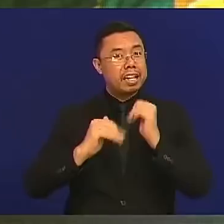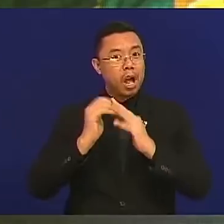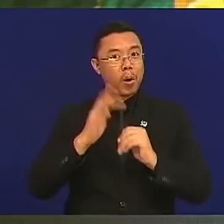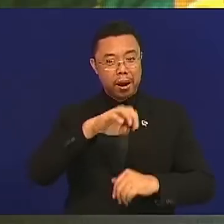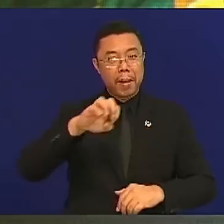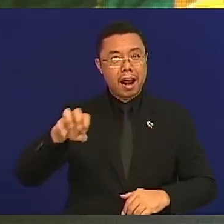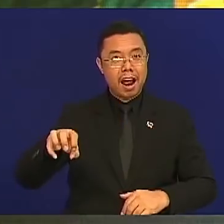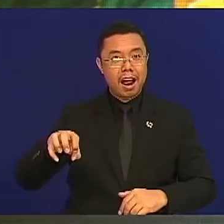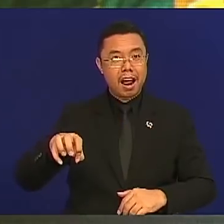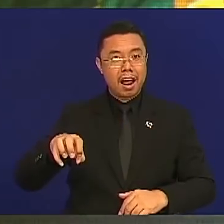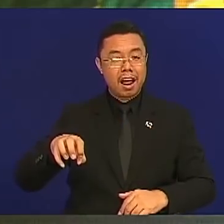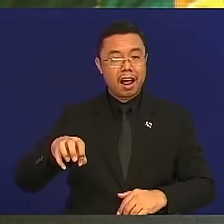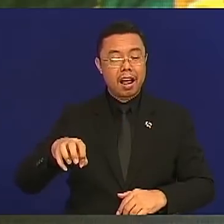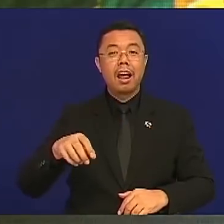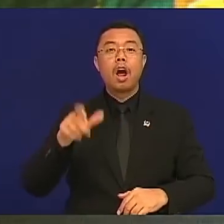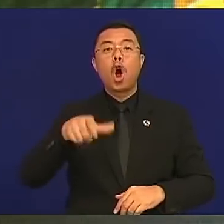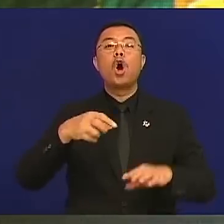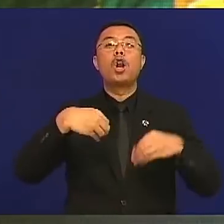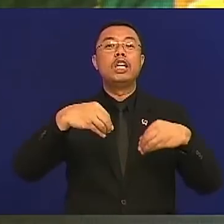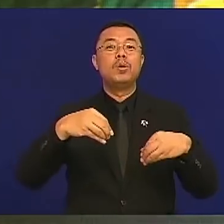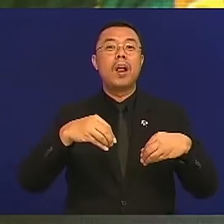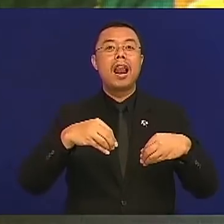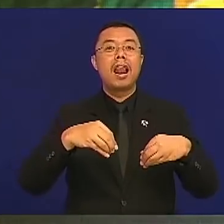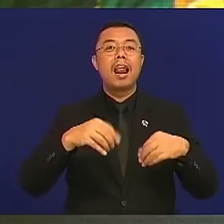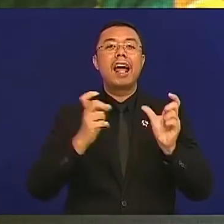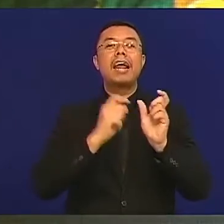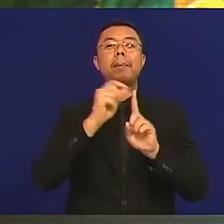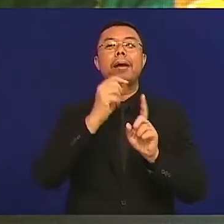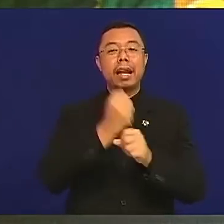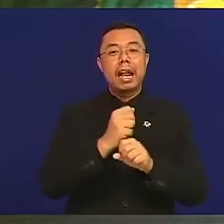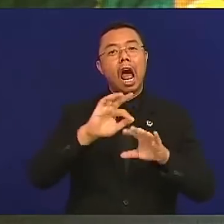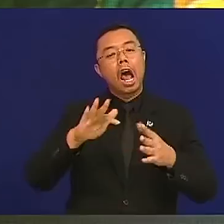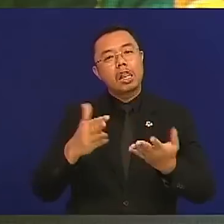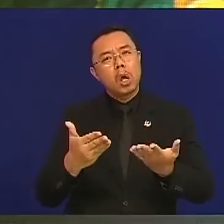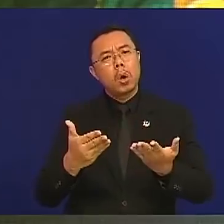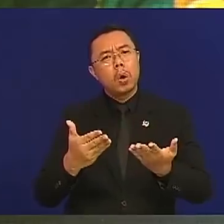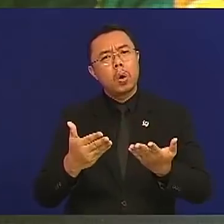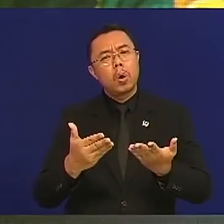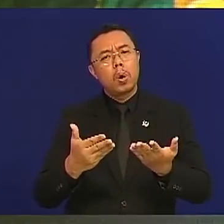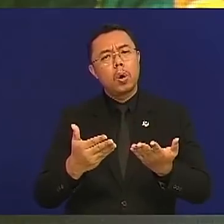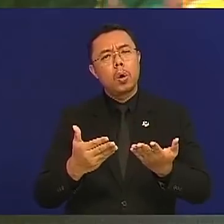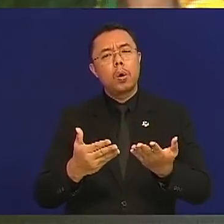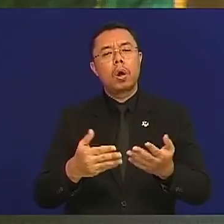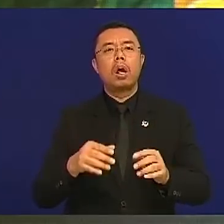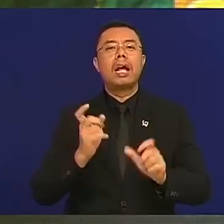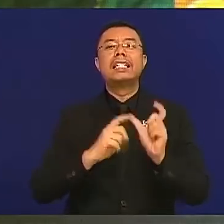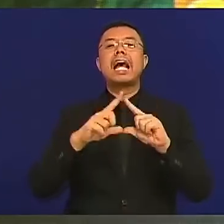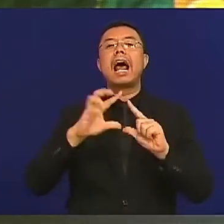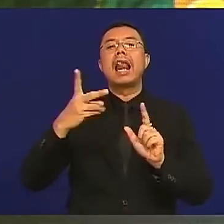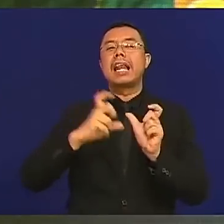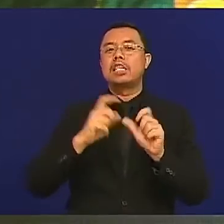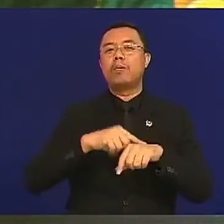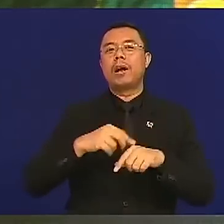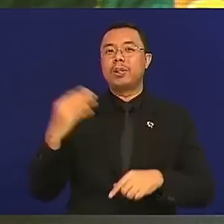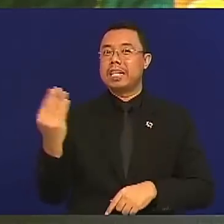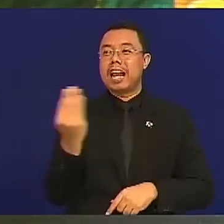ditawari barang oleh sales promotion girl atau SPG atau sales ya waktu kita di mall